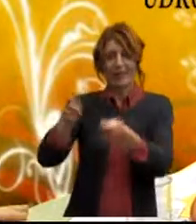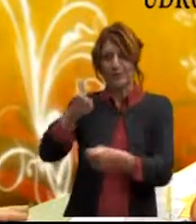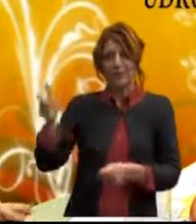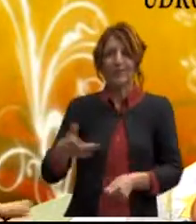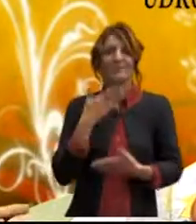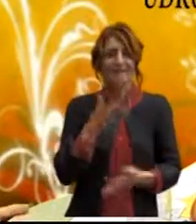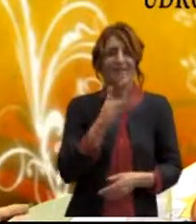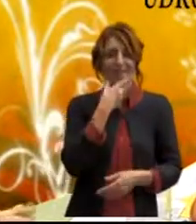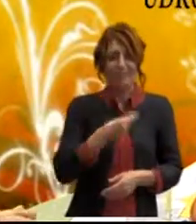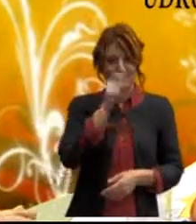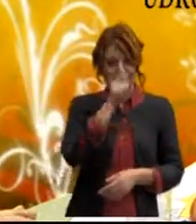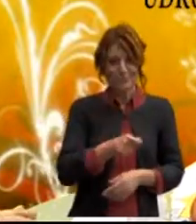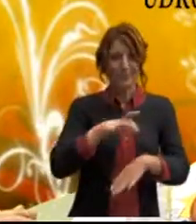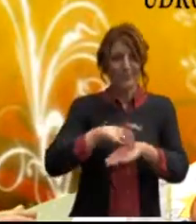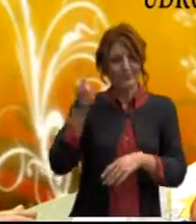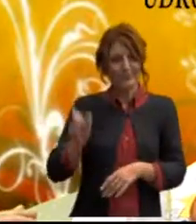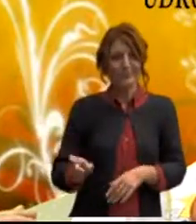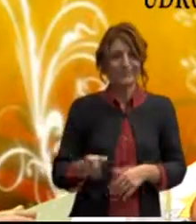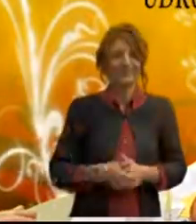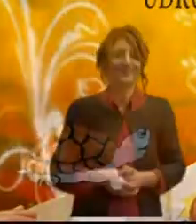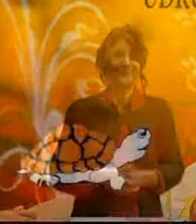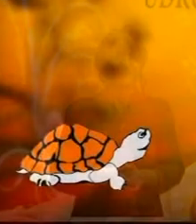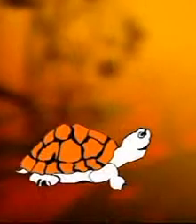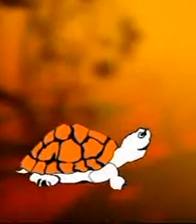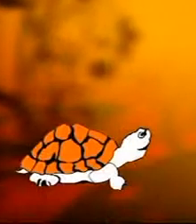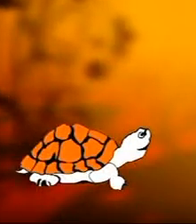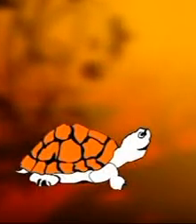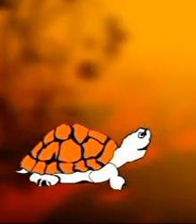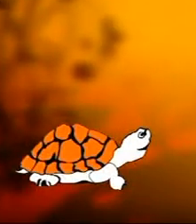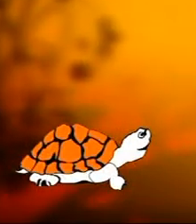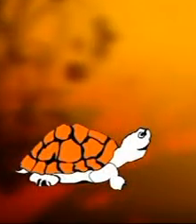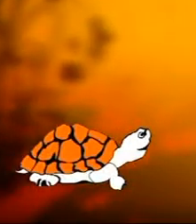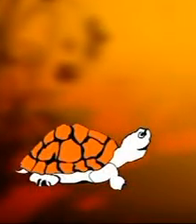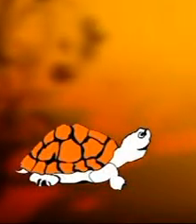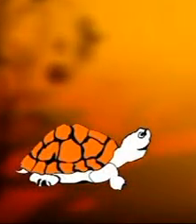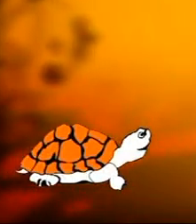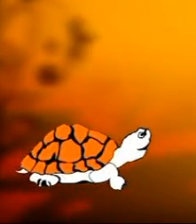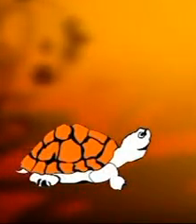Hvala vam lijepo, okay, poštovanje vam, dr. Jakovljuć.